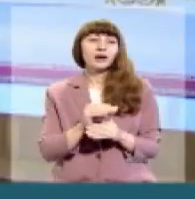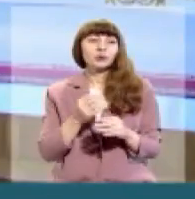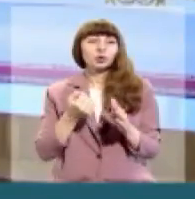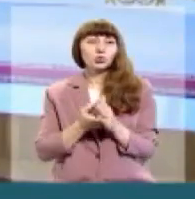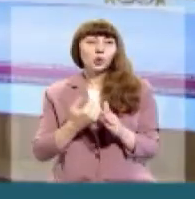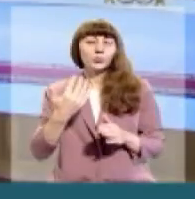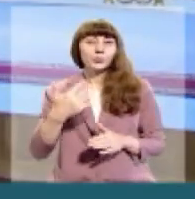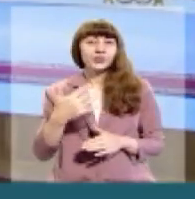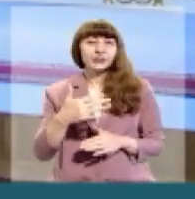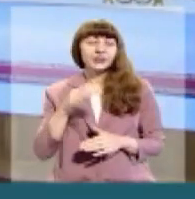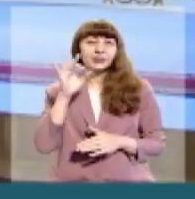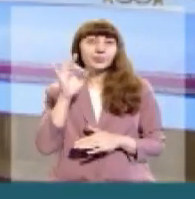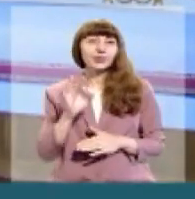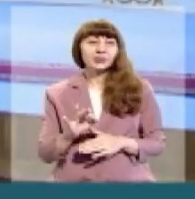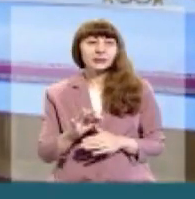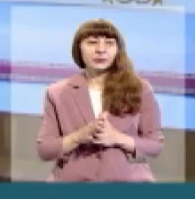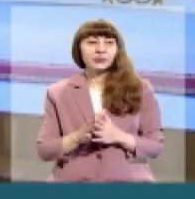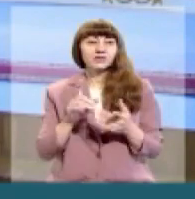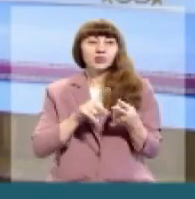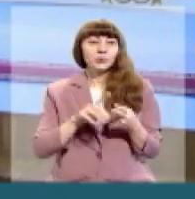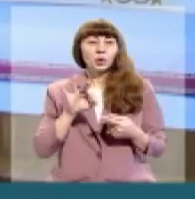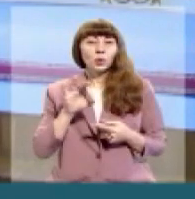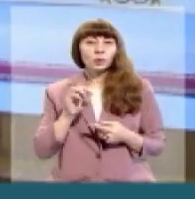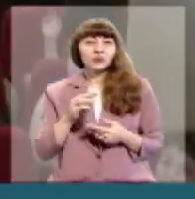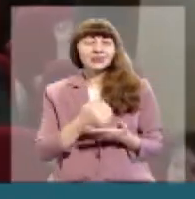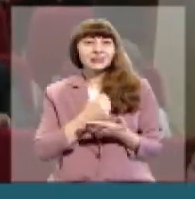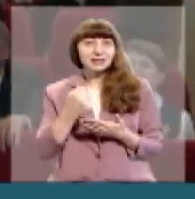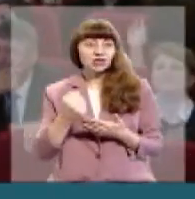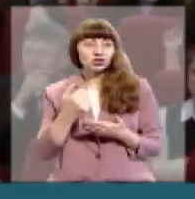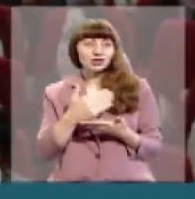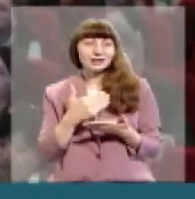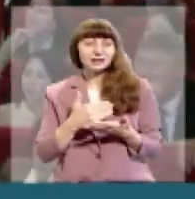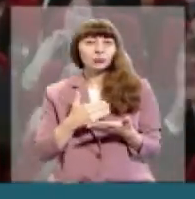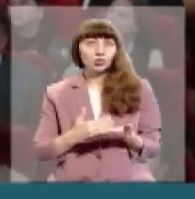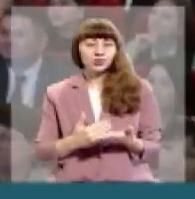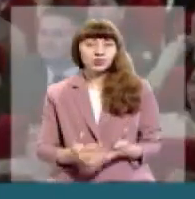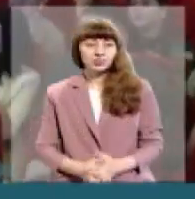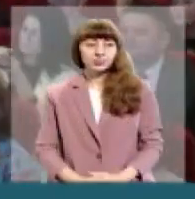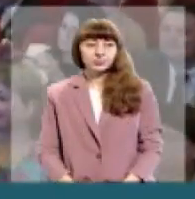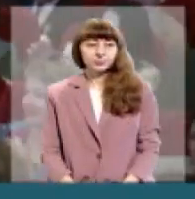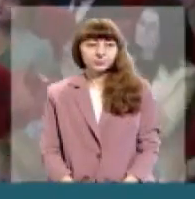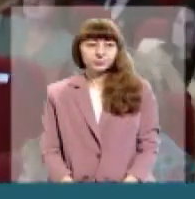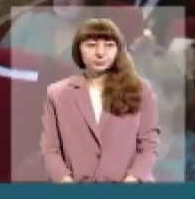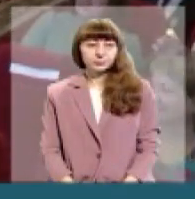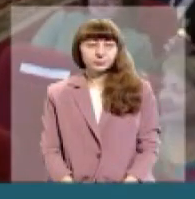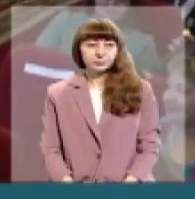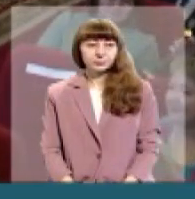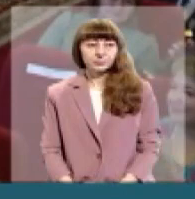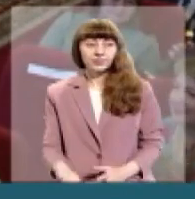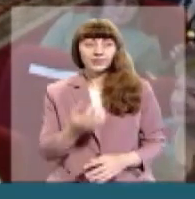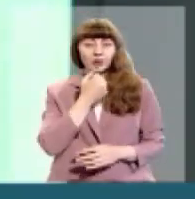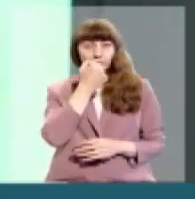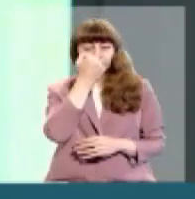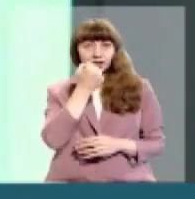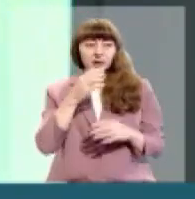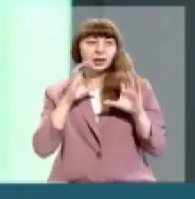бастап тағы 25%-ға көтерілді. Бүгінде 220 мыңдай мұғалімге тағайындалған, санаттарына қарай 50%-ға дейін үстемақы төленіп